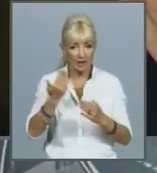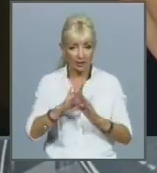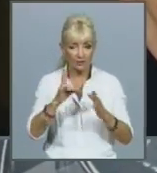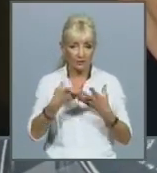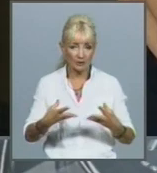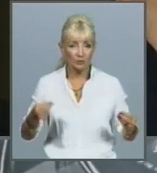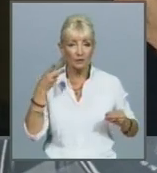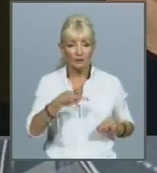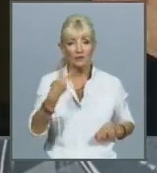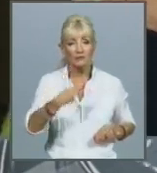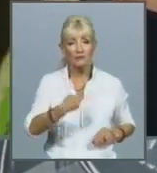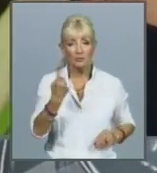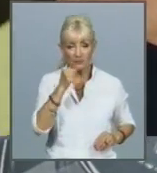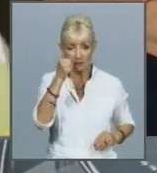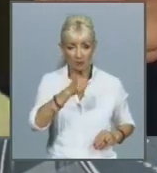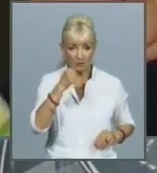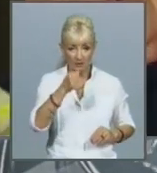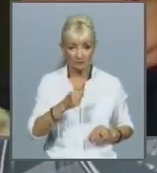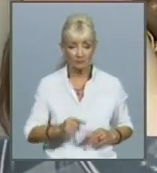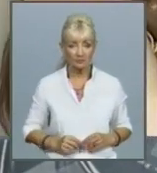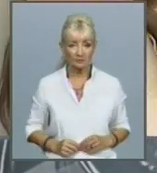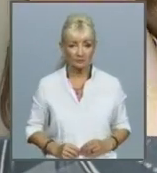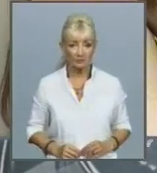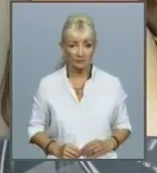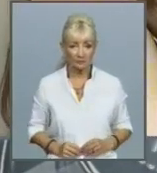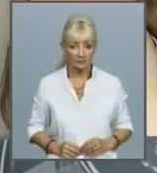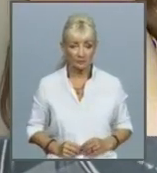навесні 2021 року. Юлія